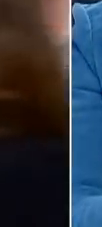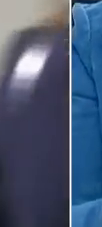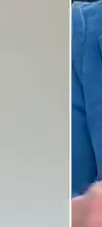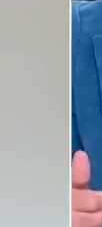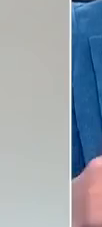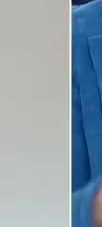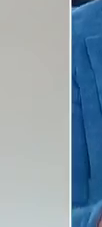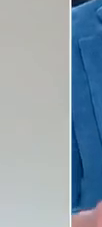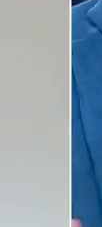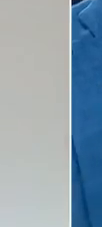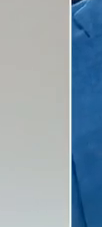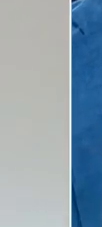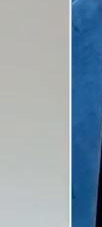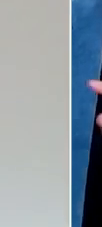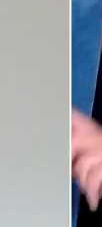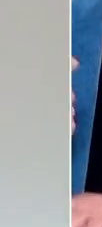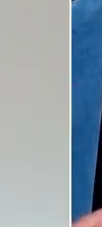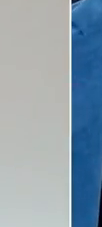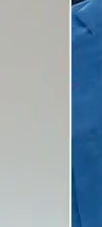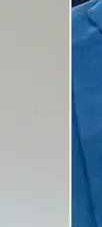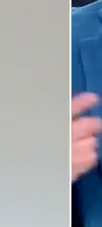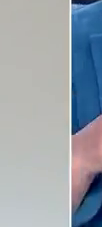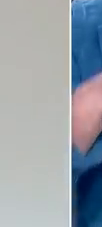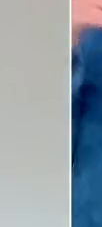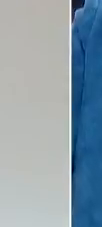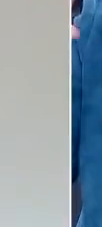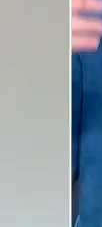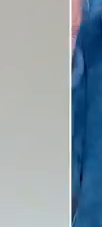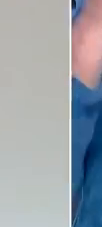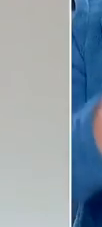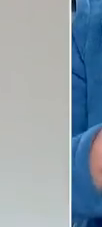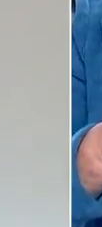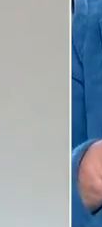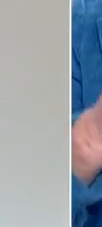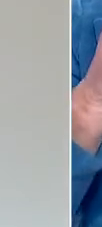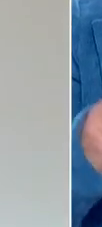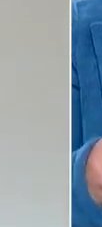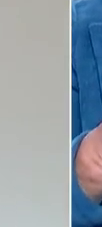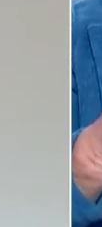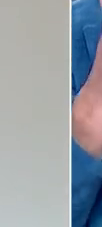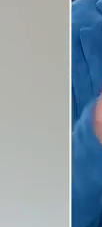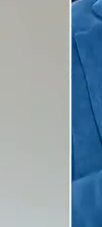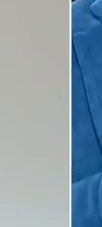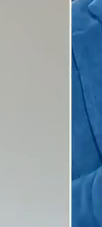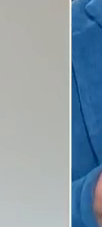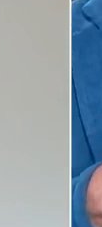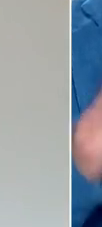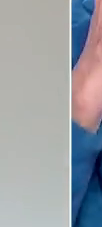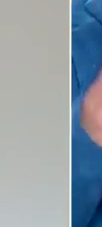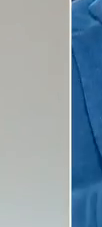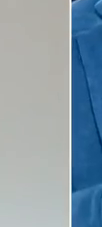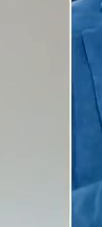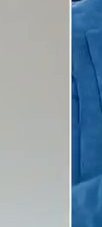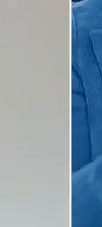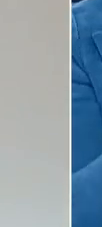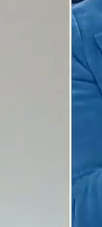fois par les tests 24 heures et plus 72 heures, et puis ce pass sanitaire qui est soumis. Alors frais, évidemment, il